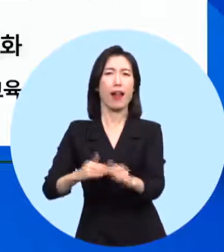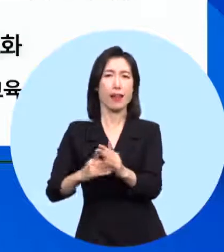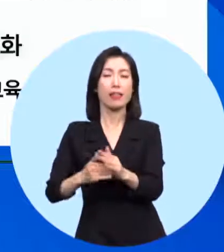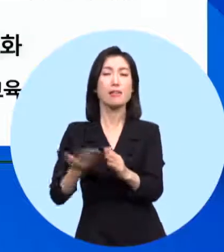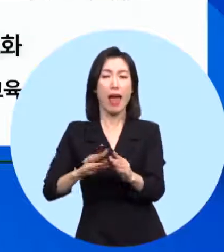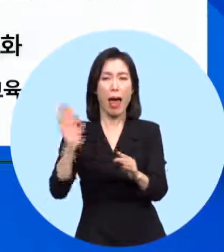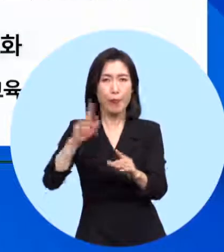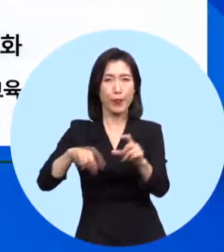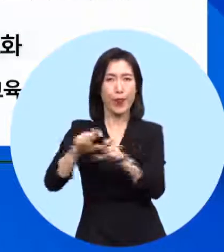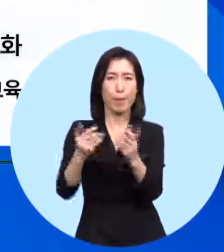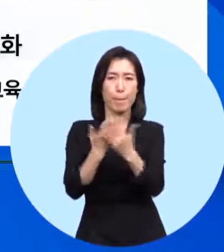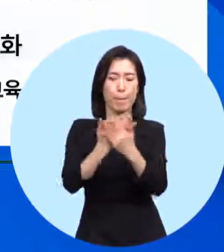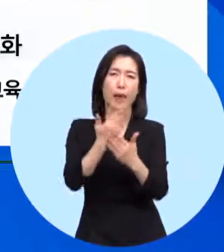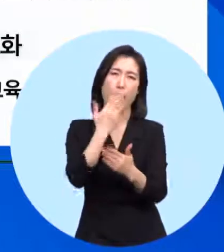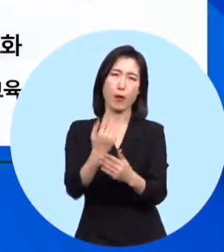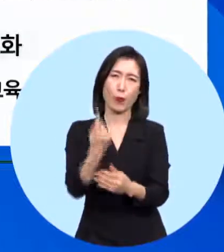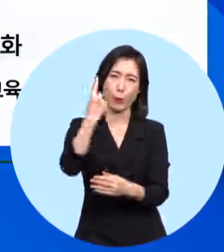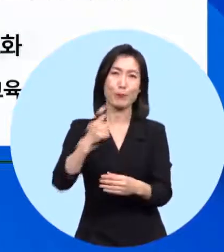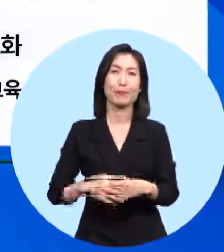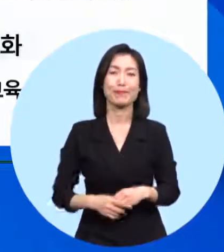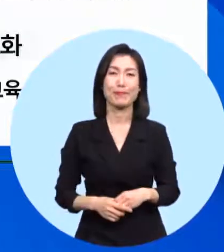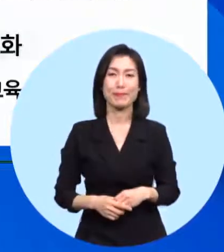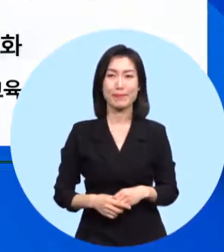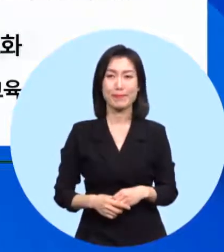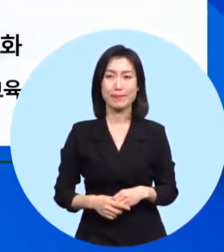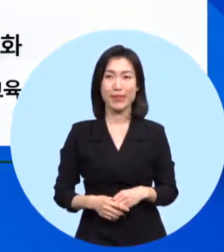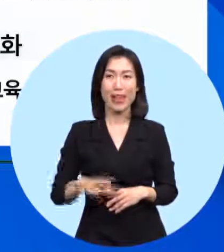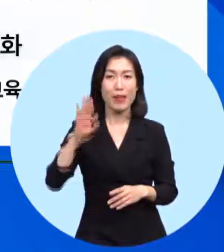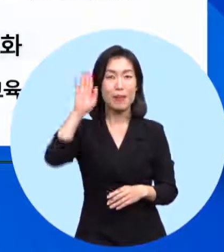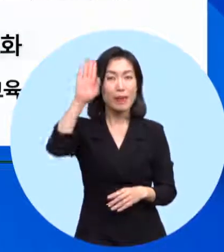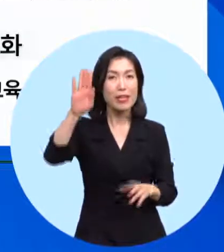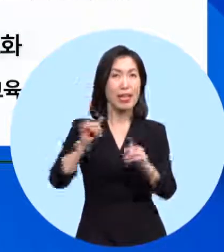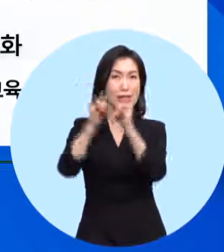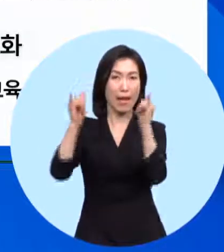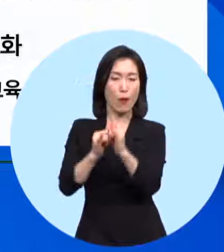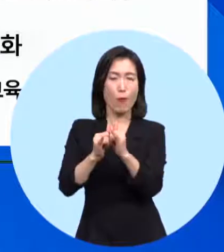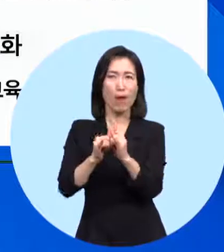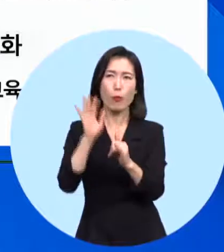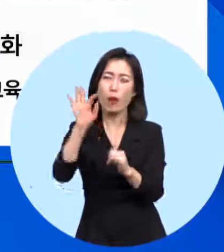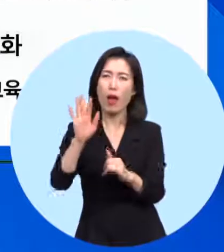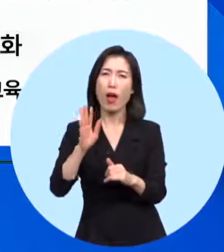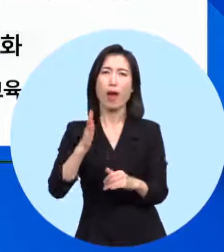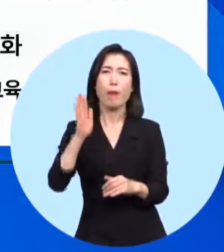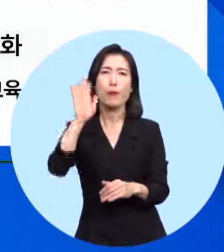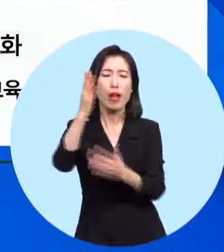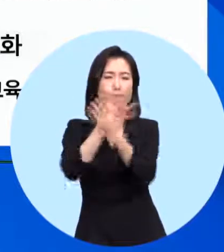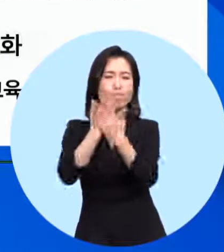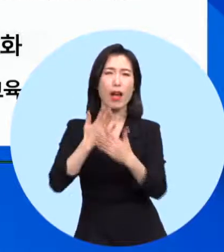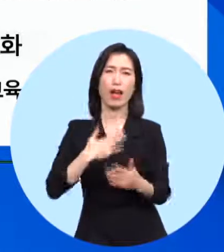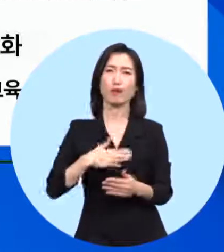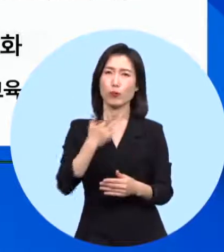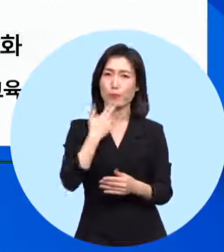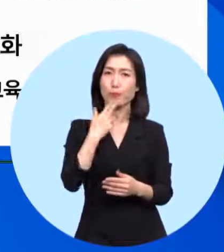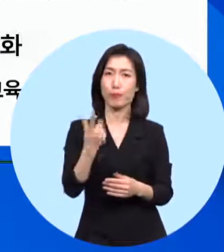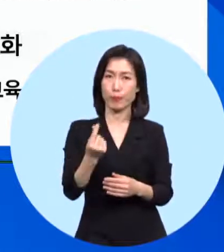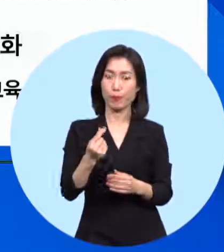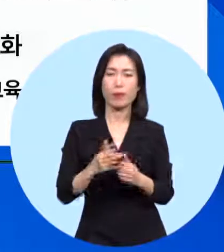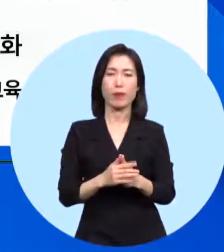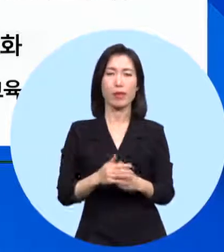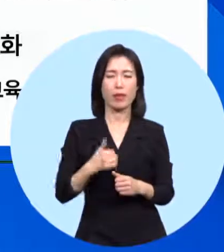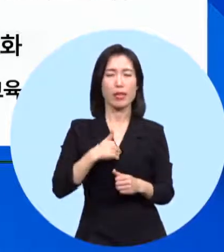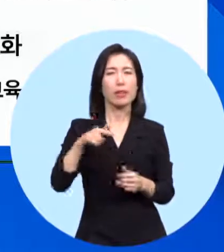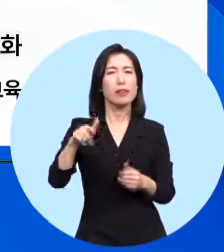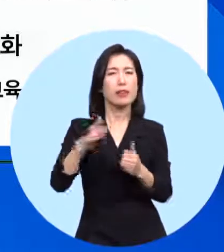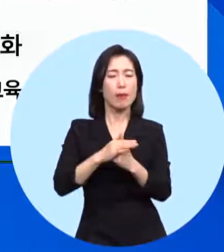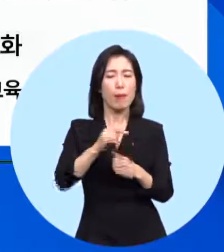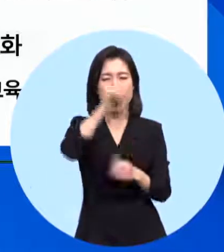있는 가능성이 굉장히 크다 이렇게 봐집니다. 자, 우선 미래 사회는 예측 불가능한 상태로 변화될 것인데 그러면 저는